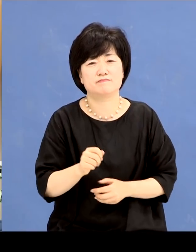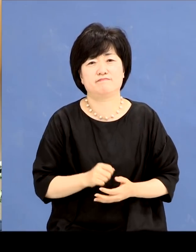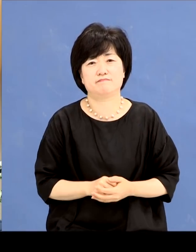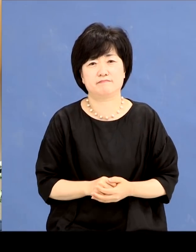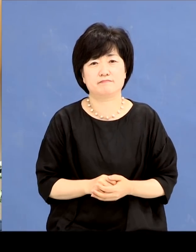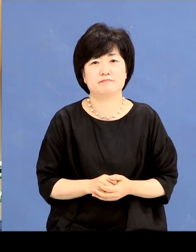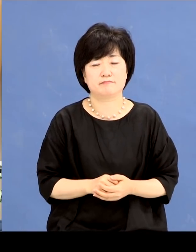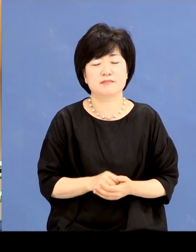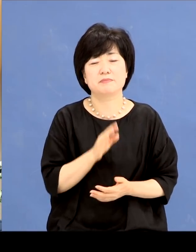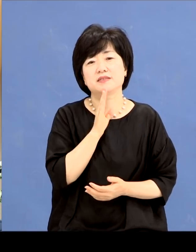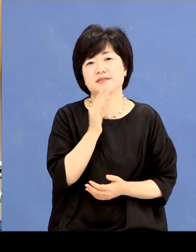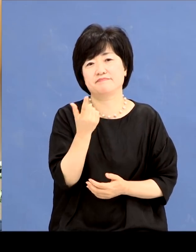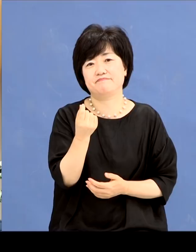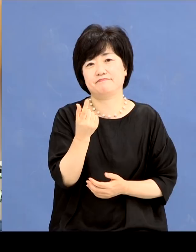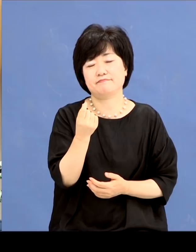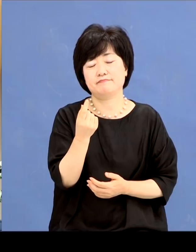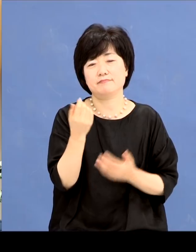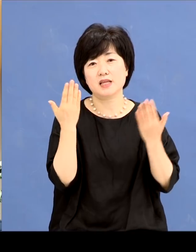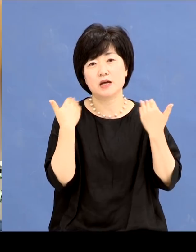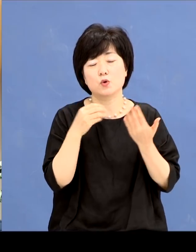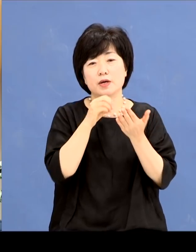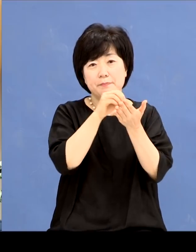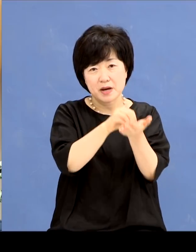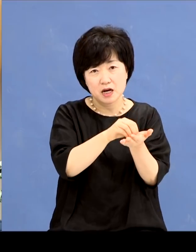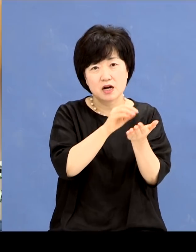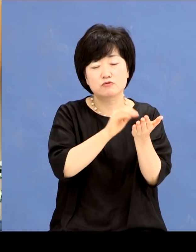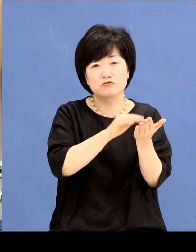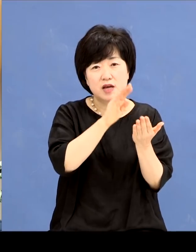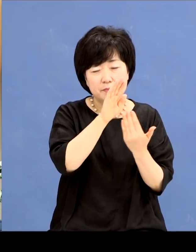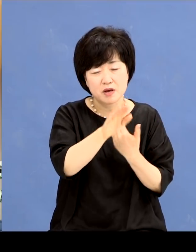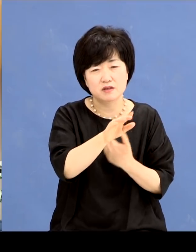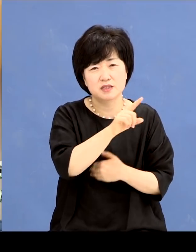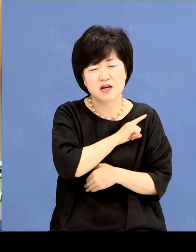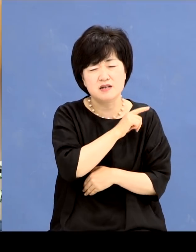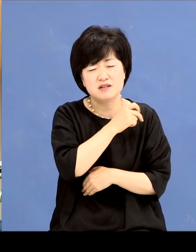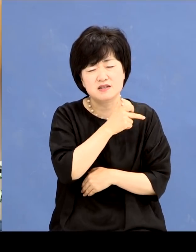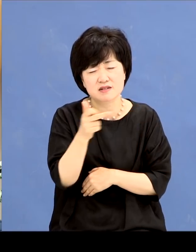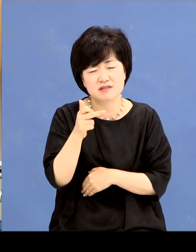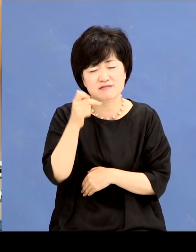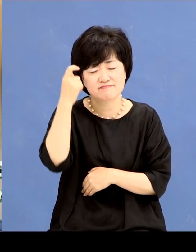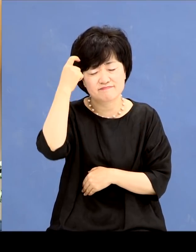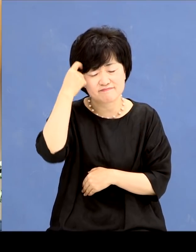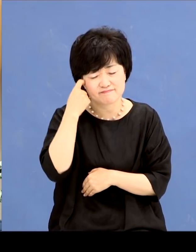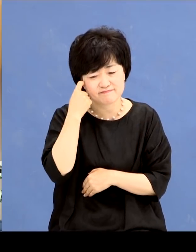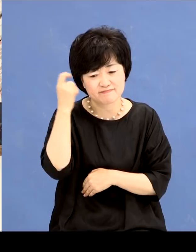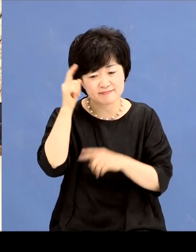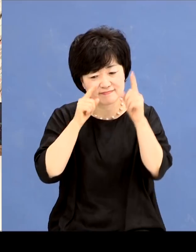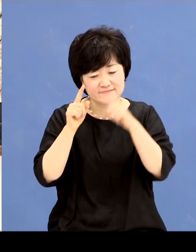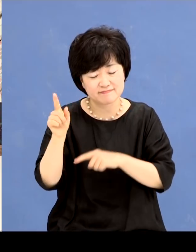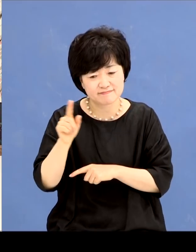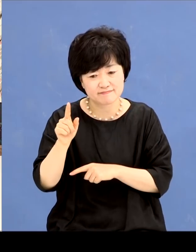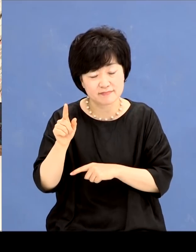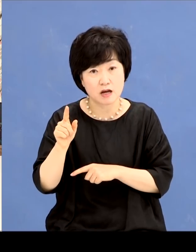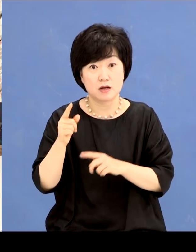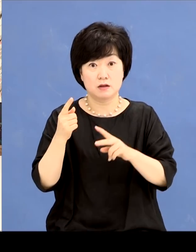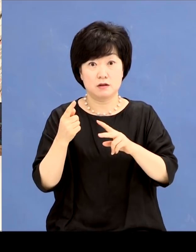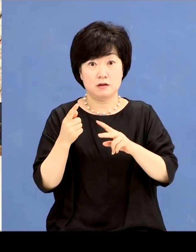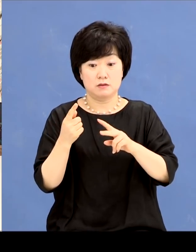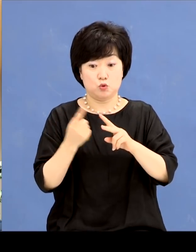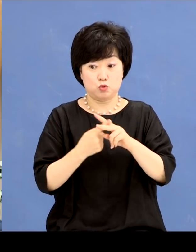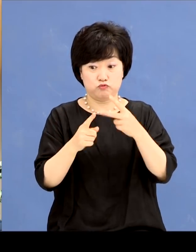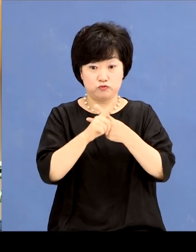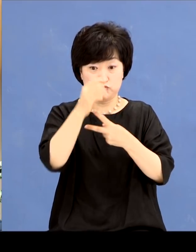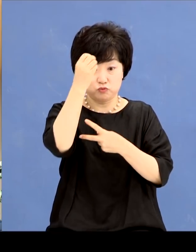학교에 들어가게 되면 네. 제일 처음으로 느끼는 게 제가 보육원 출신이라는 걸 그때 이제 처음 느끼거든요. 네,